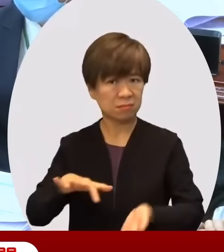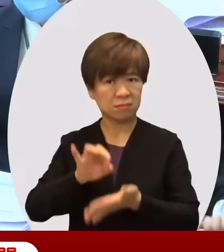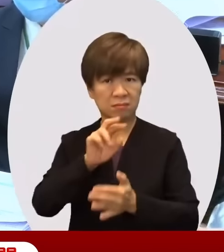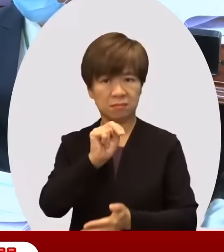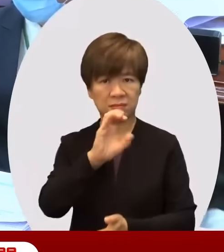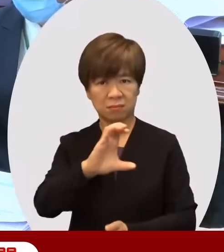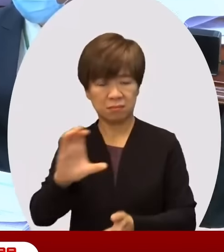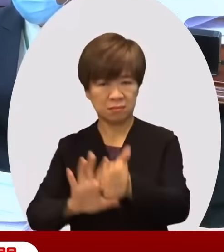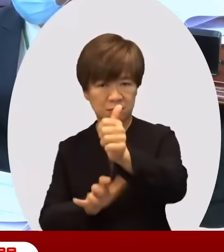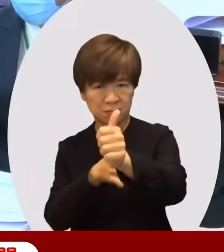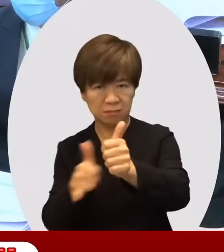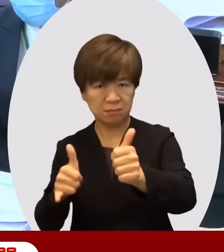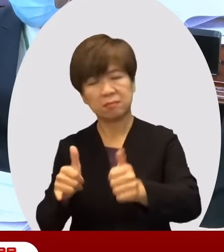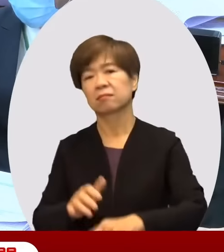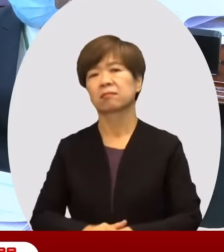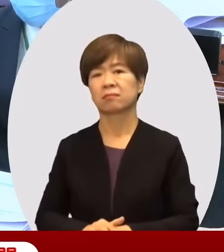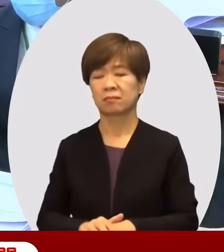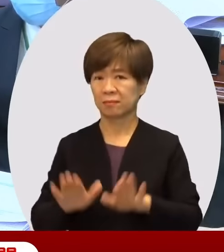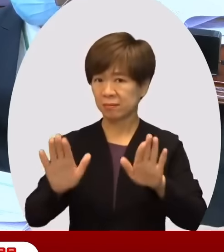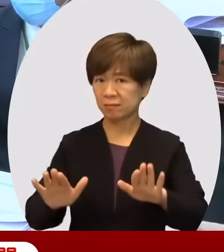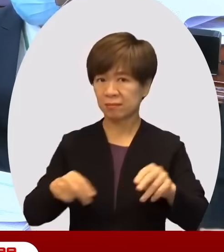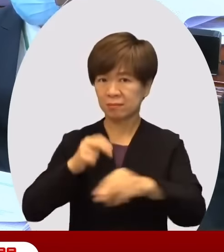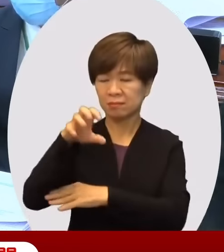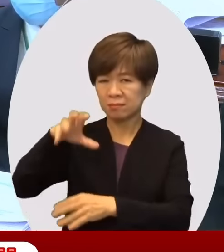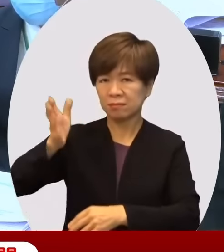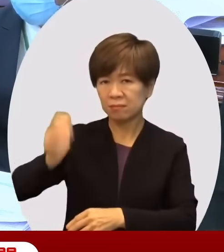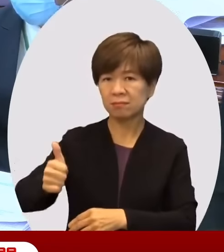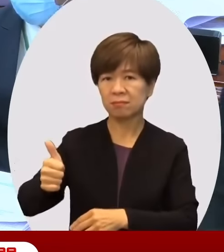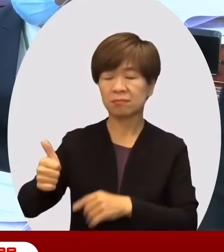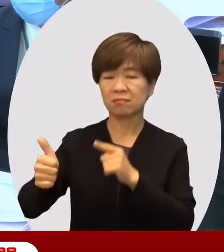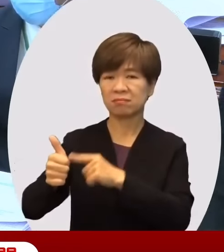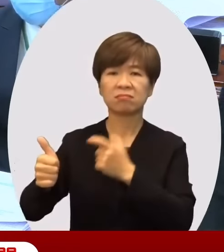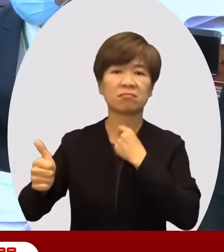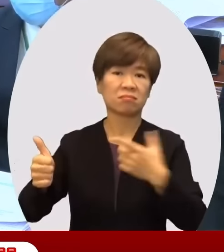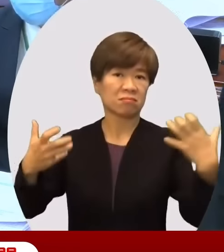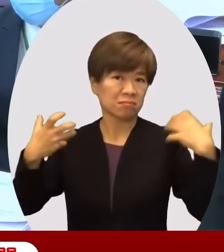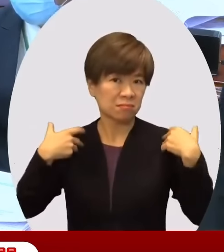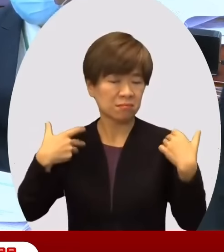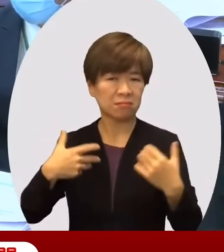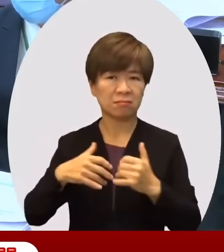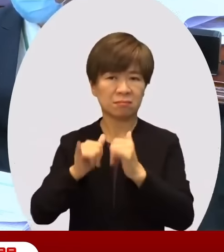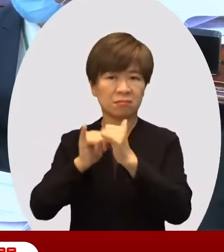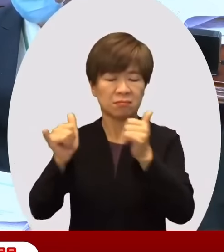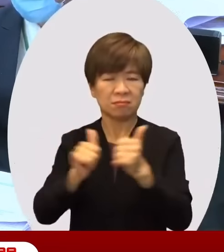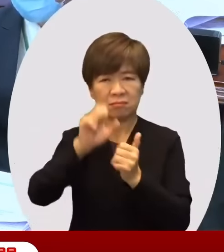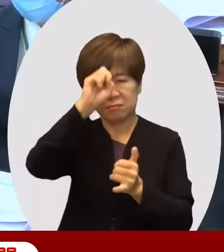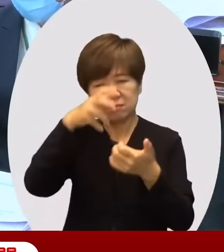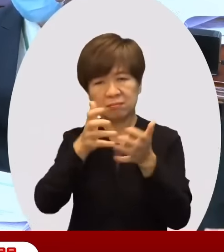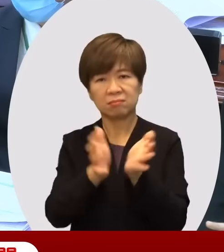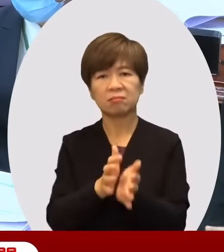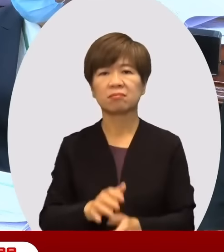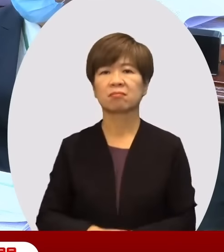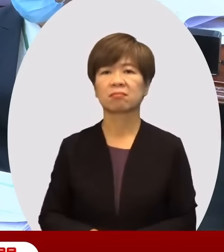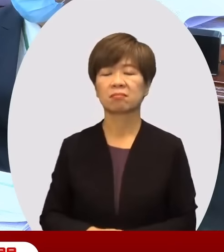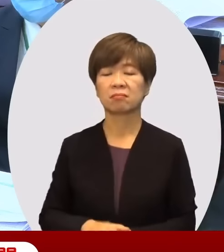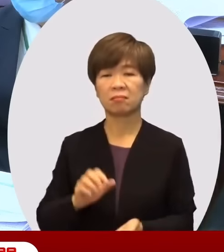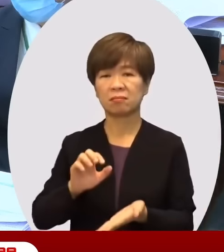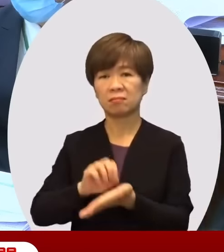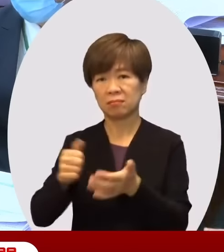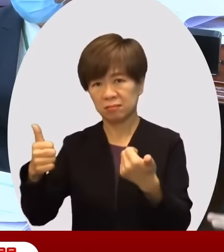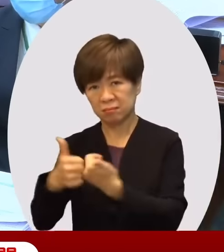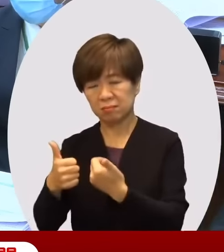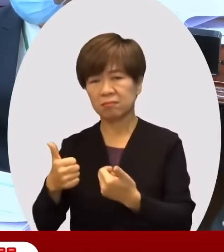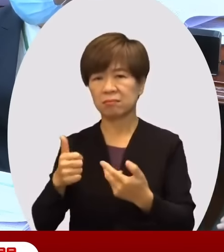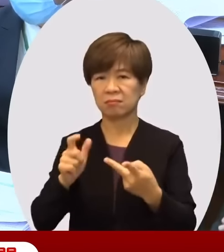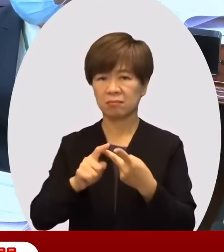NCC 委员啊，即使现在的行政院院长不愿意背书，台湾民众党党团，我不管是在开记者会